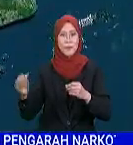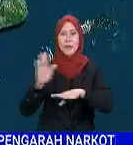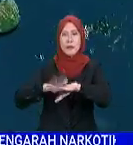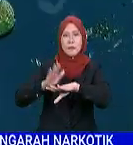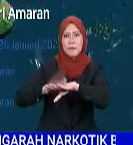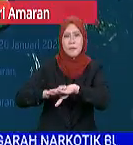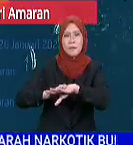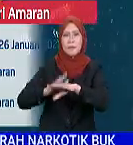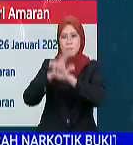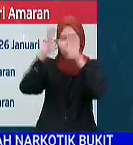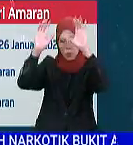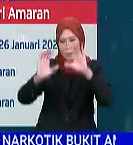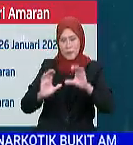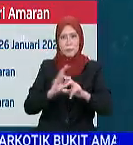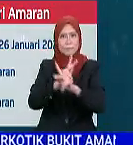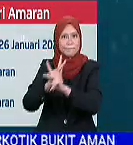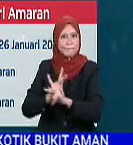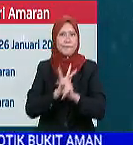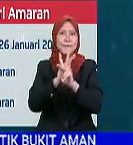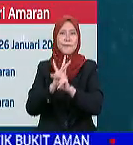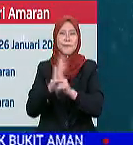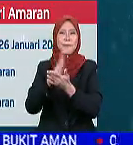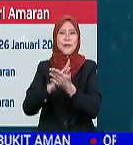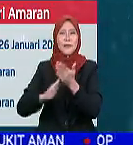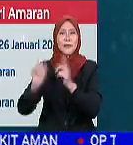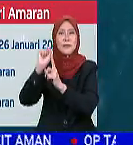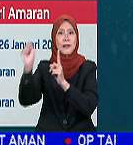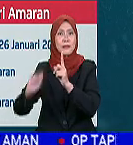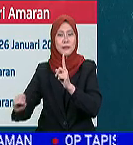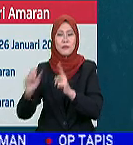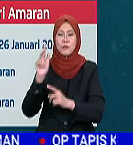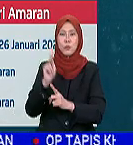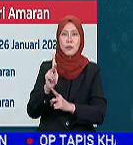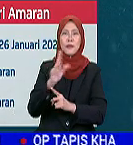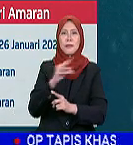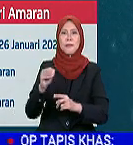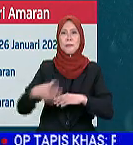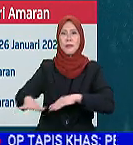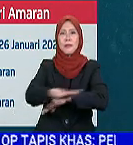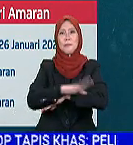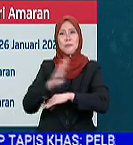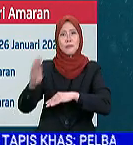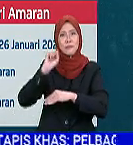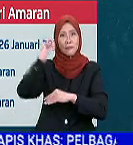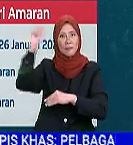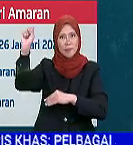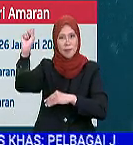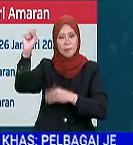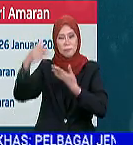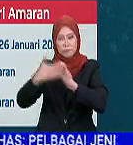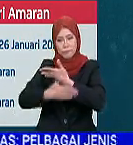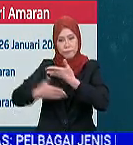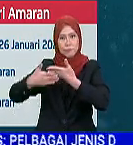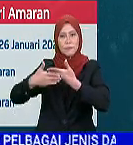amaran cuaca peringkat waspada melibatkan bahagian Sandakan, Kudat dan juga Pantai Barat di Sabah, yang mana